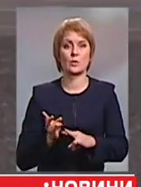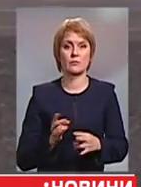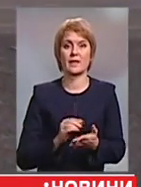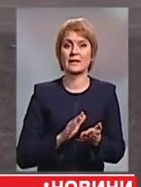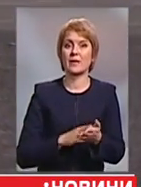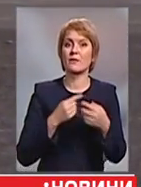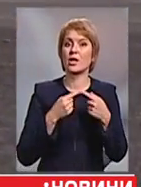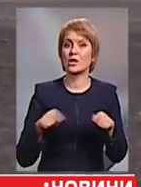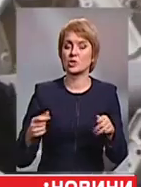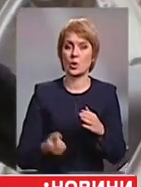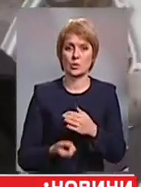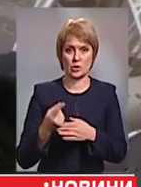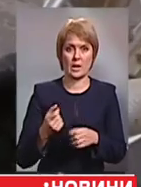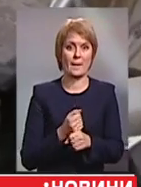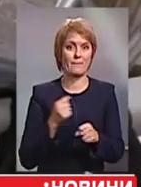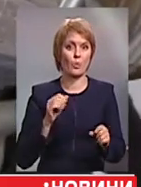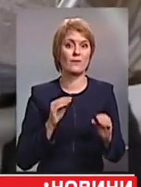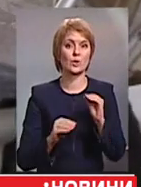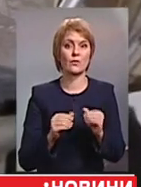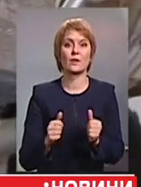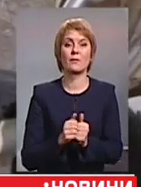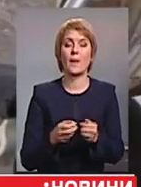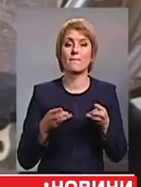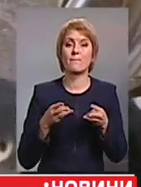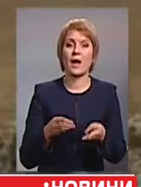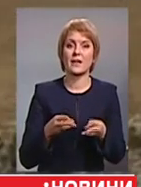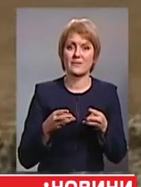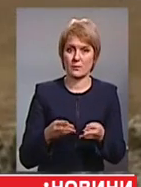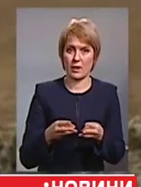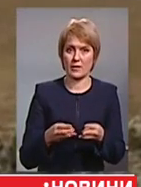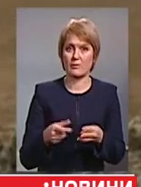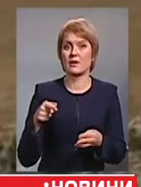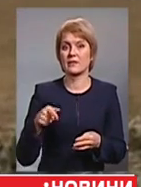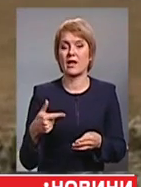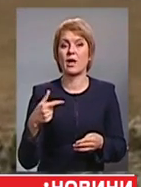джерела, бомбу найпевніше встановили біля паливних баків, або тамте пальне